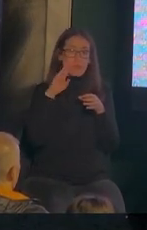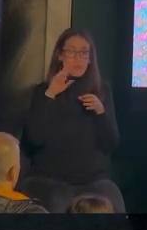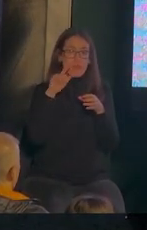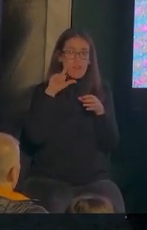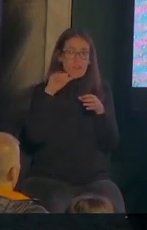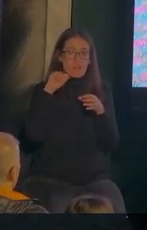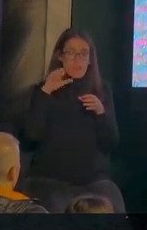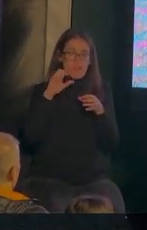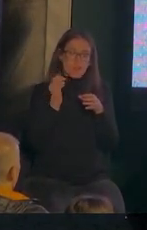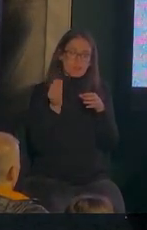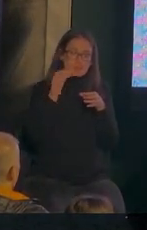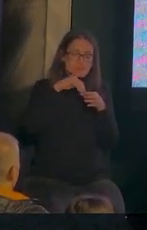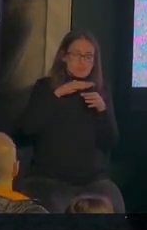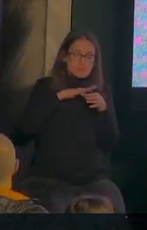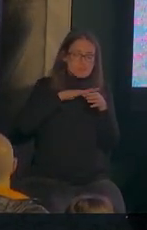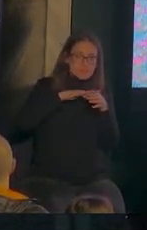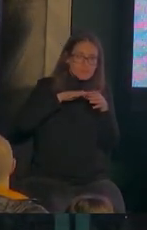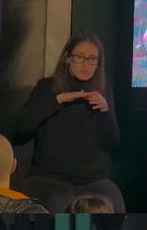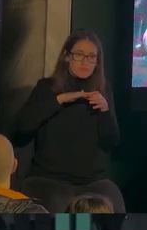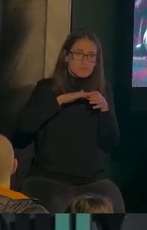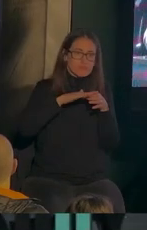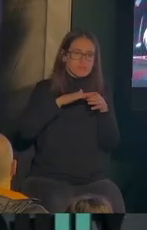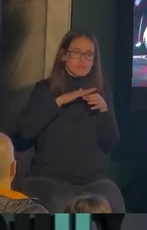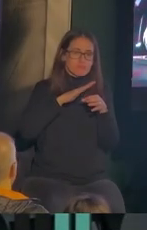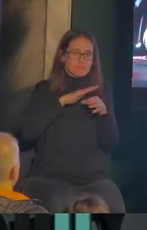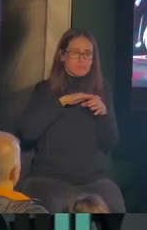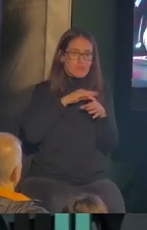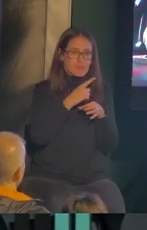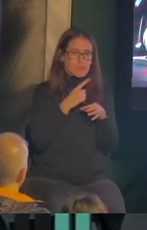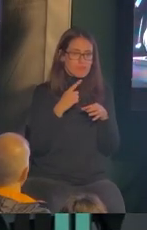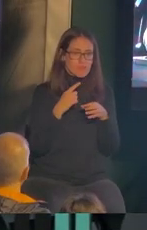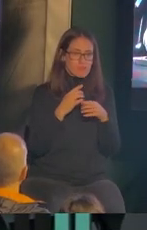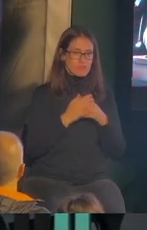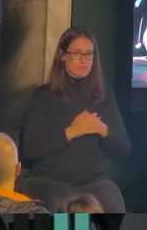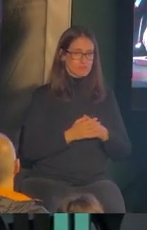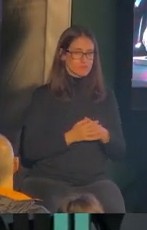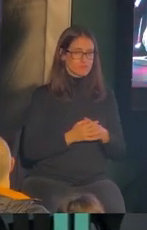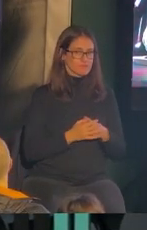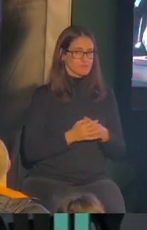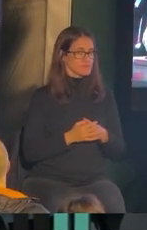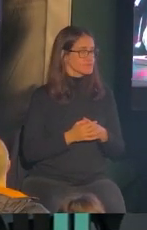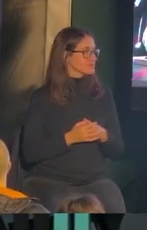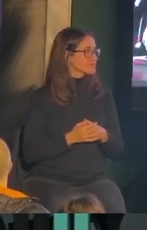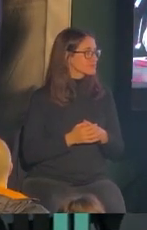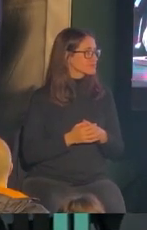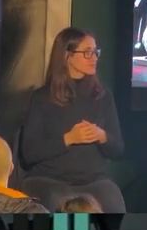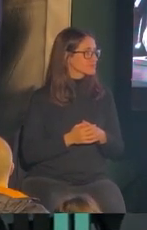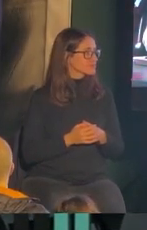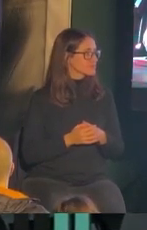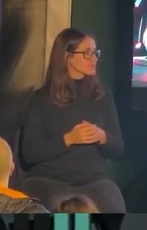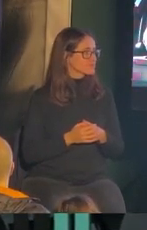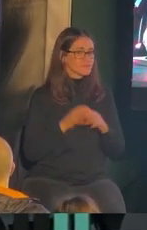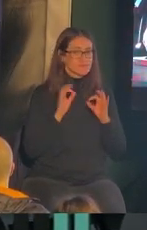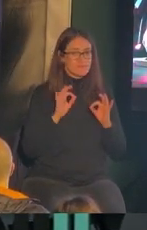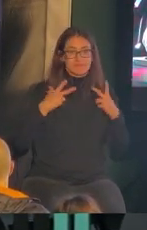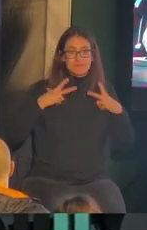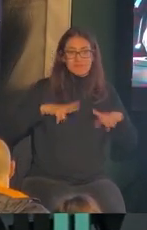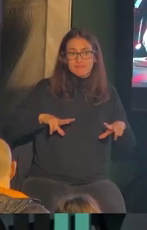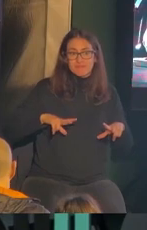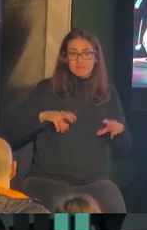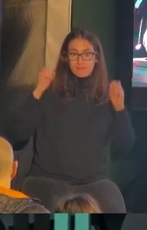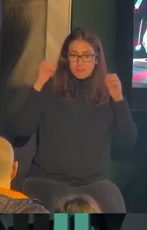d'interior per fer aquest individual. Bueno. Doncs ara que ja els tenim fets,